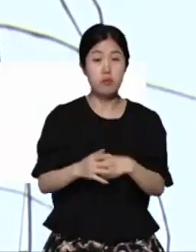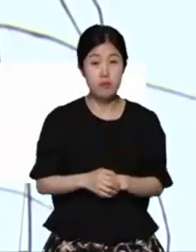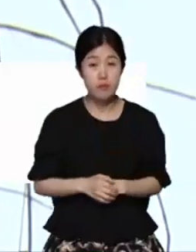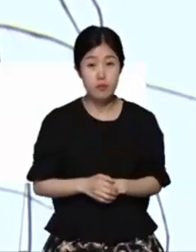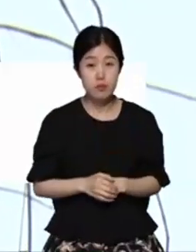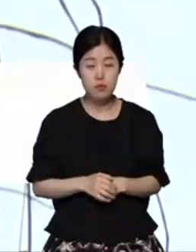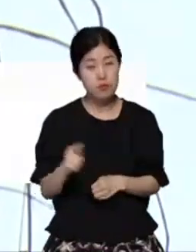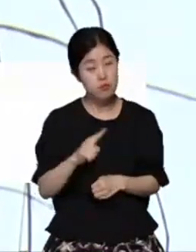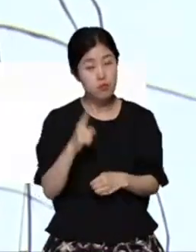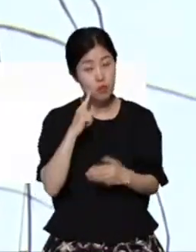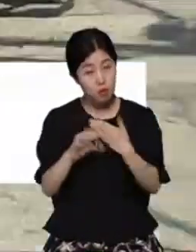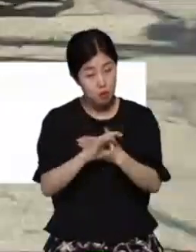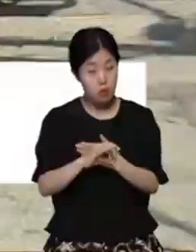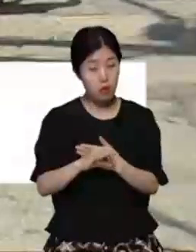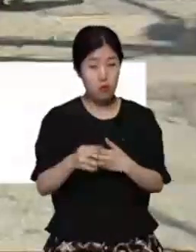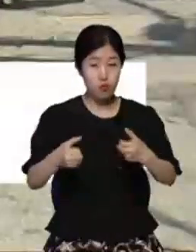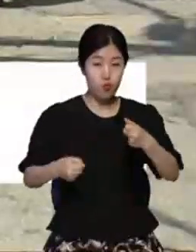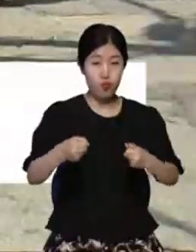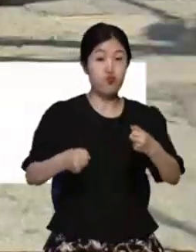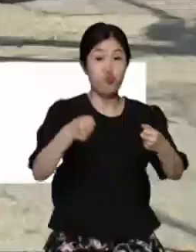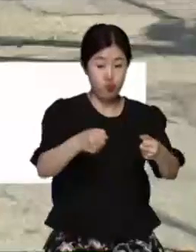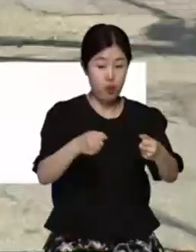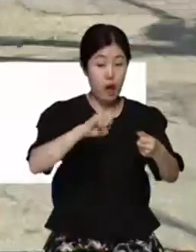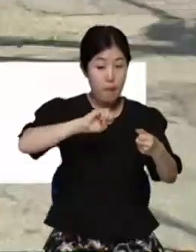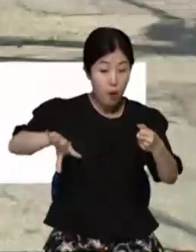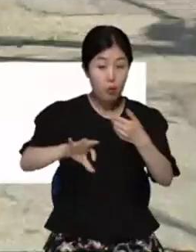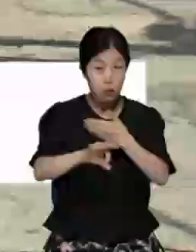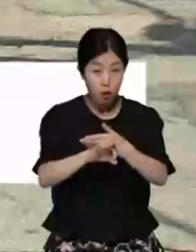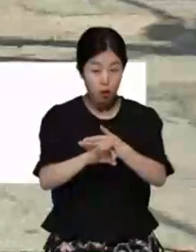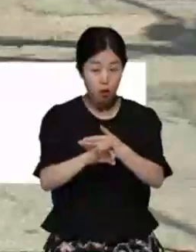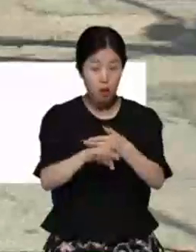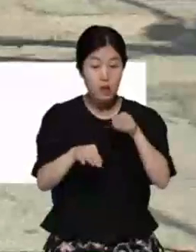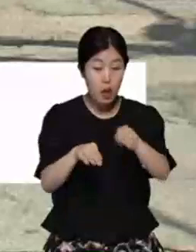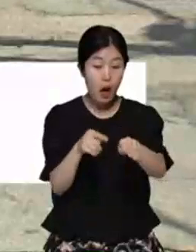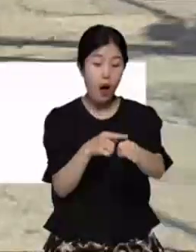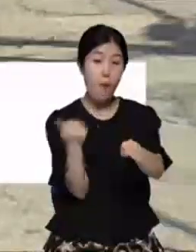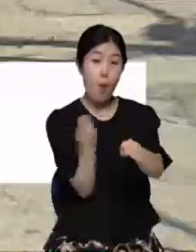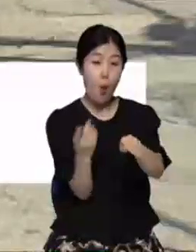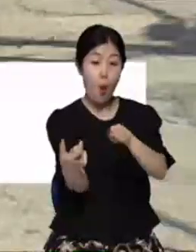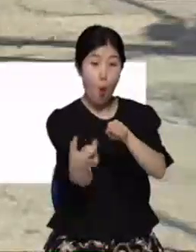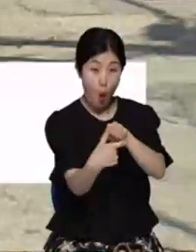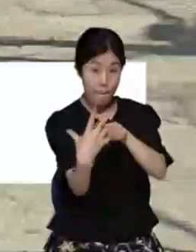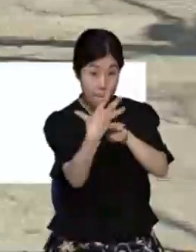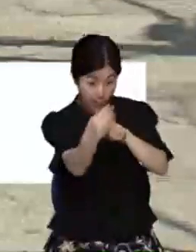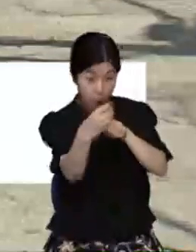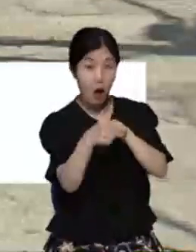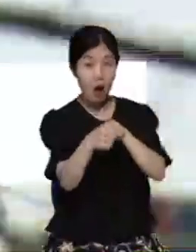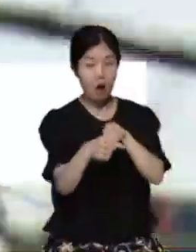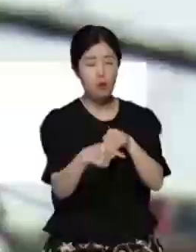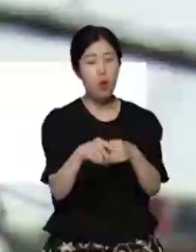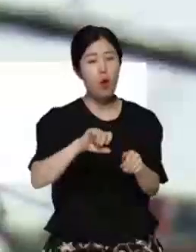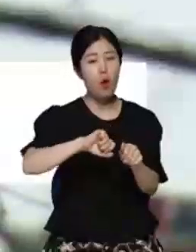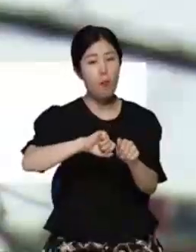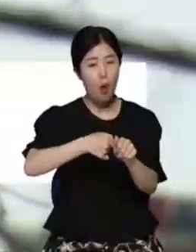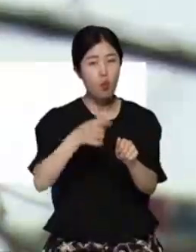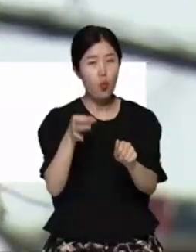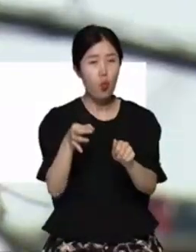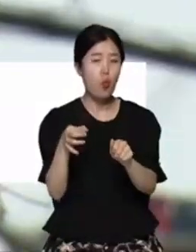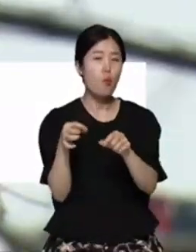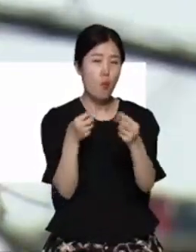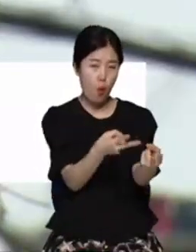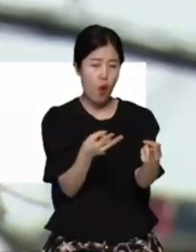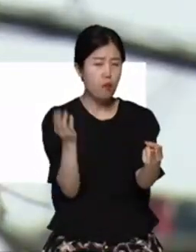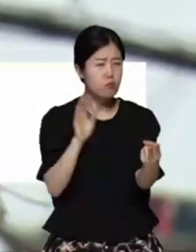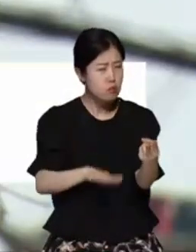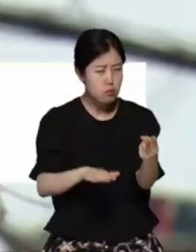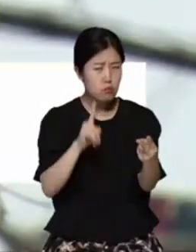와가 찍고 투기하실 분 같은 경우는 이제 차량 번호가 찍히면 과태료 부과를 하는데 누가 이제